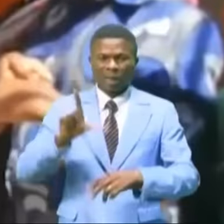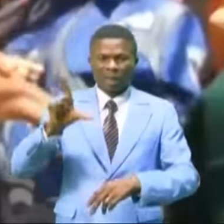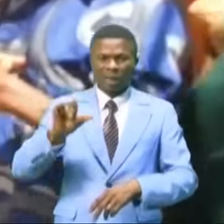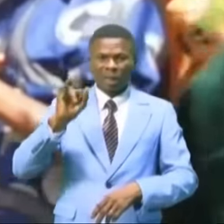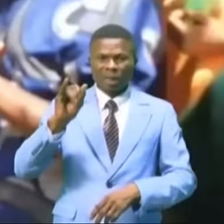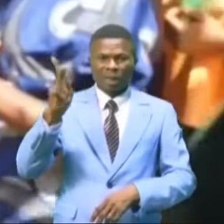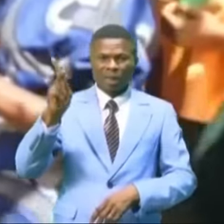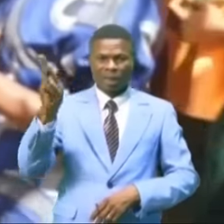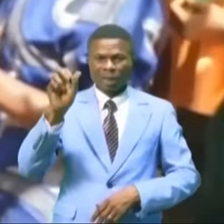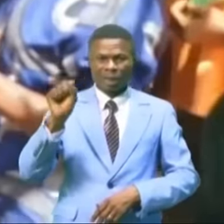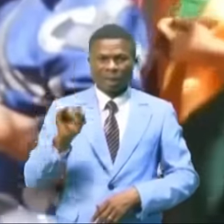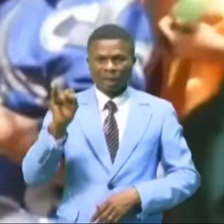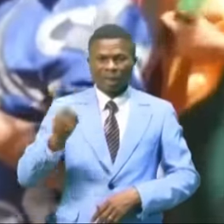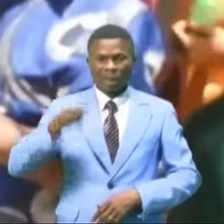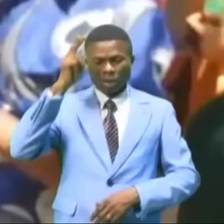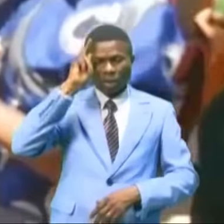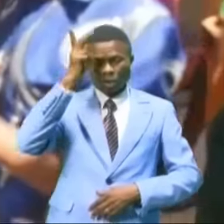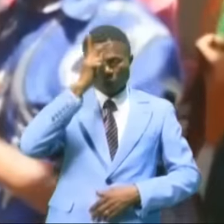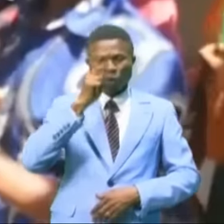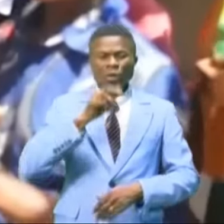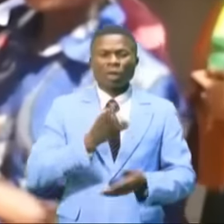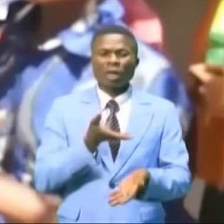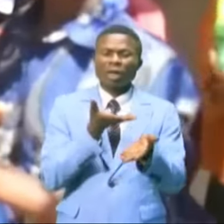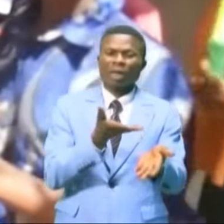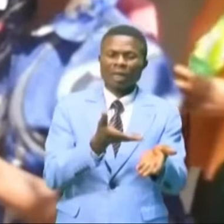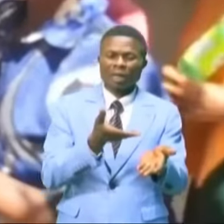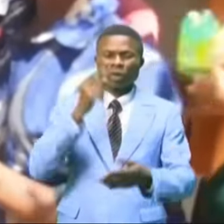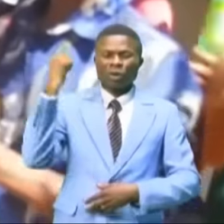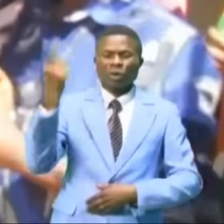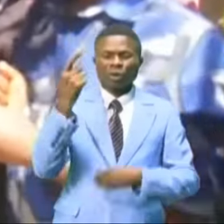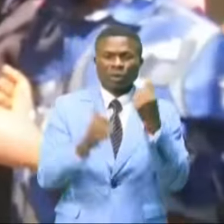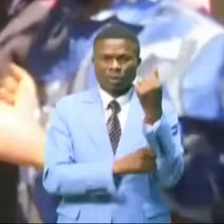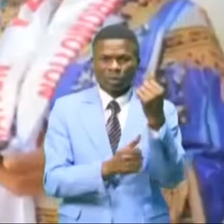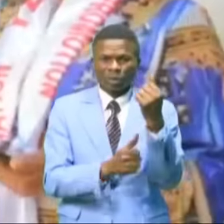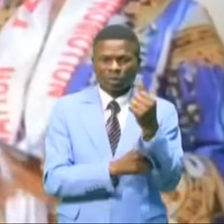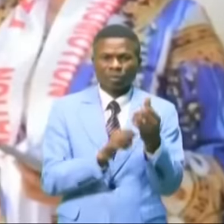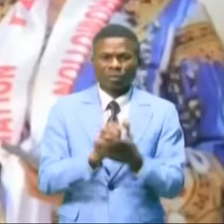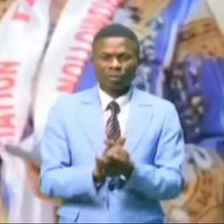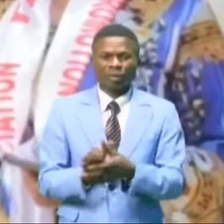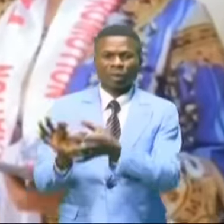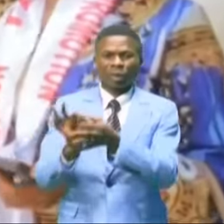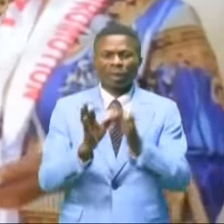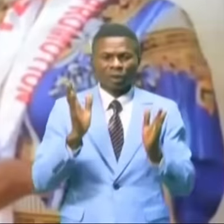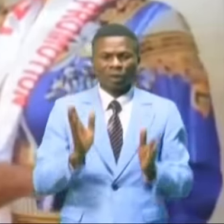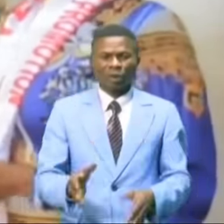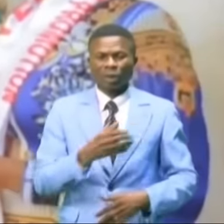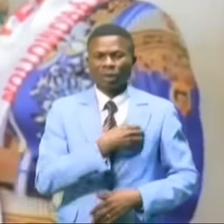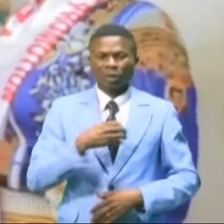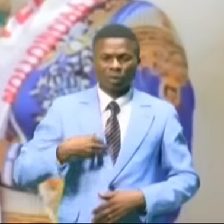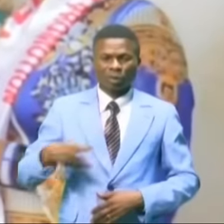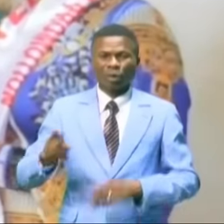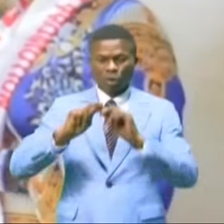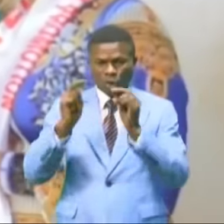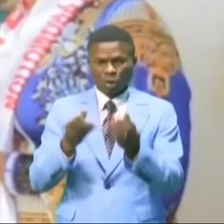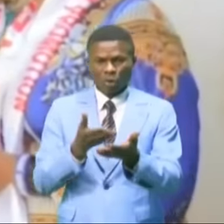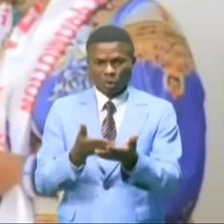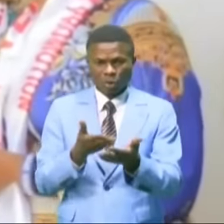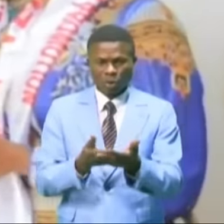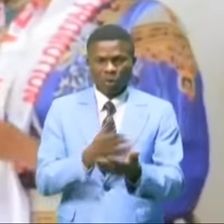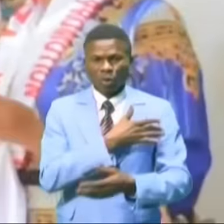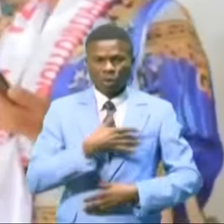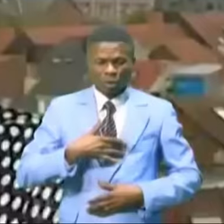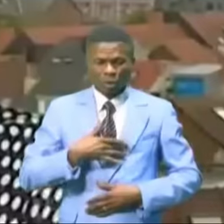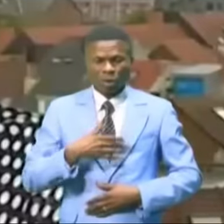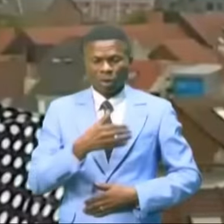Haut-Katanga dans le cadre d'une mission d'aide humanitaire. La coordinatrice provinciale de cette structure a, au nom de